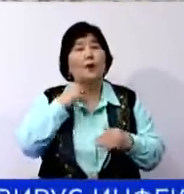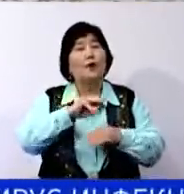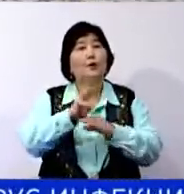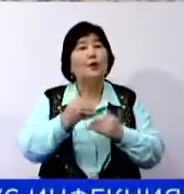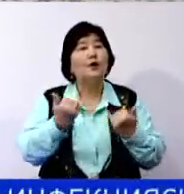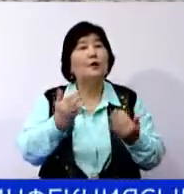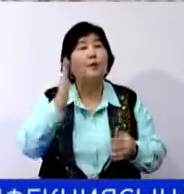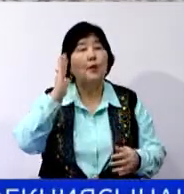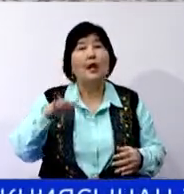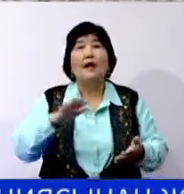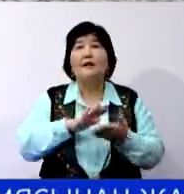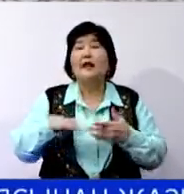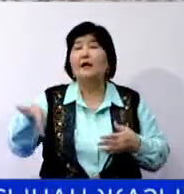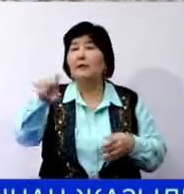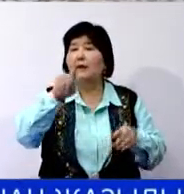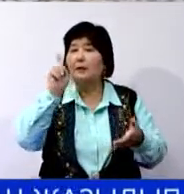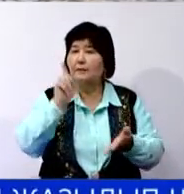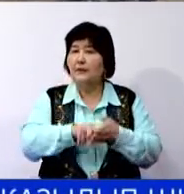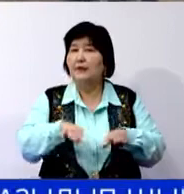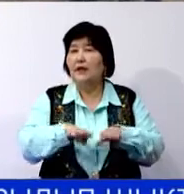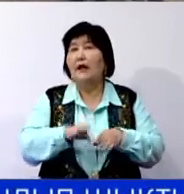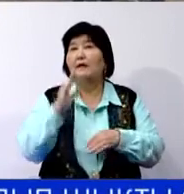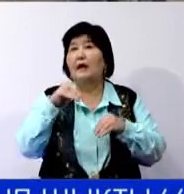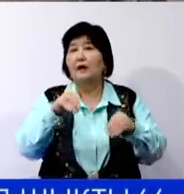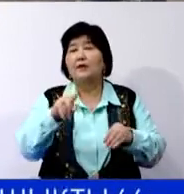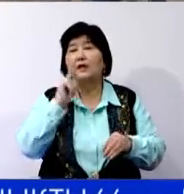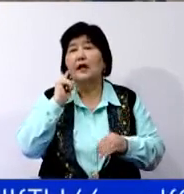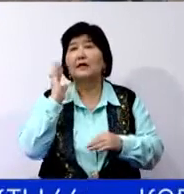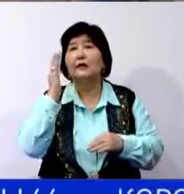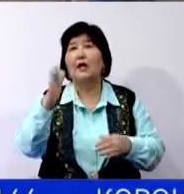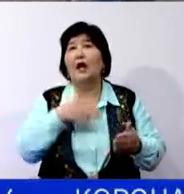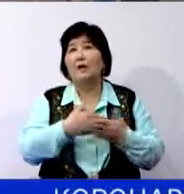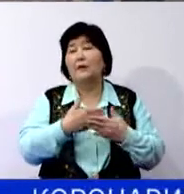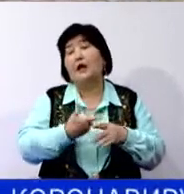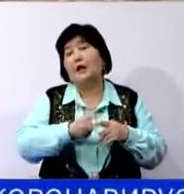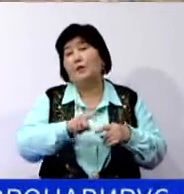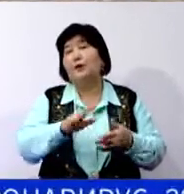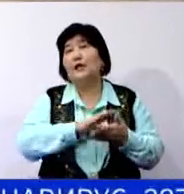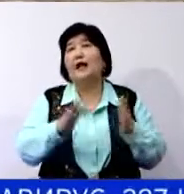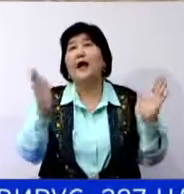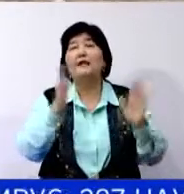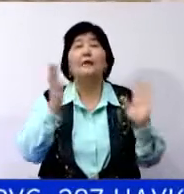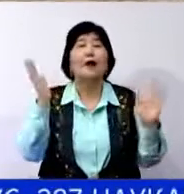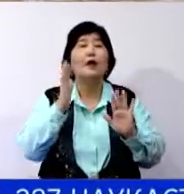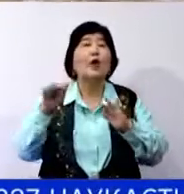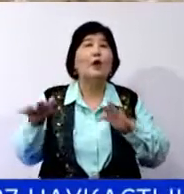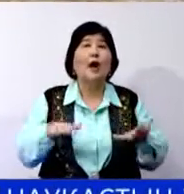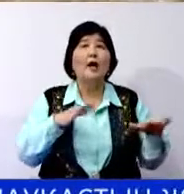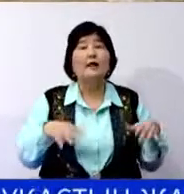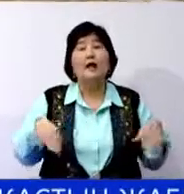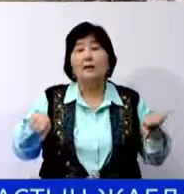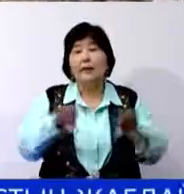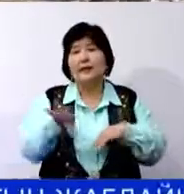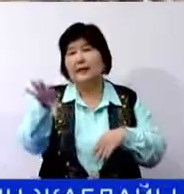болады. Тазалық баршаға ортақ міндет. Тал егіп, айналаны жасыл желекке бөлеген белсенділер мұнан соң таза табиғат экологиялық акциясына бір